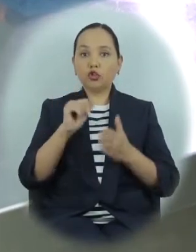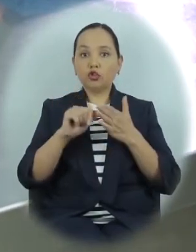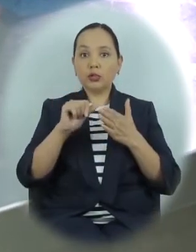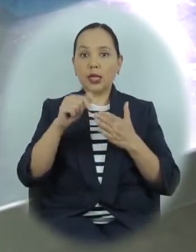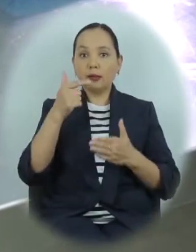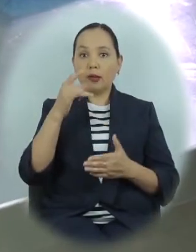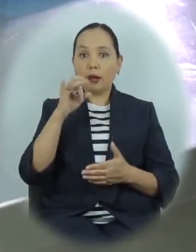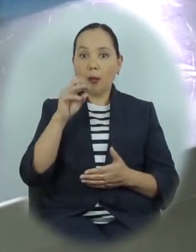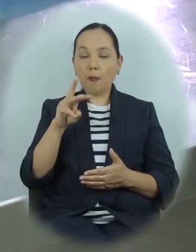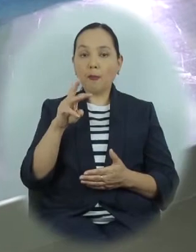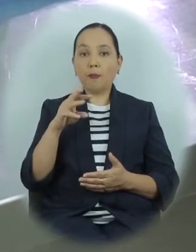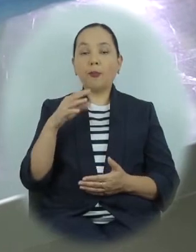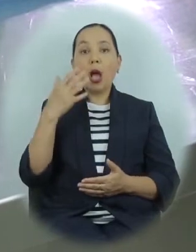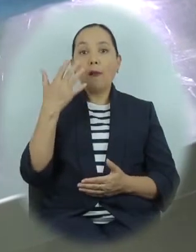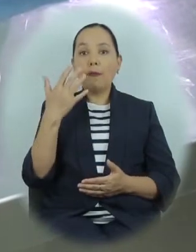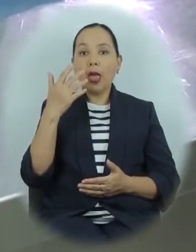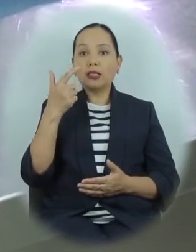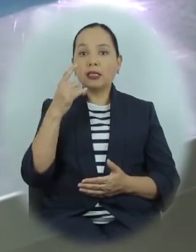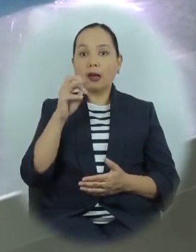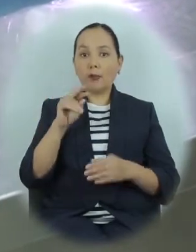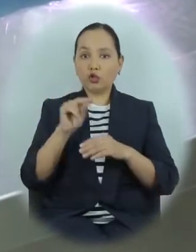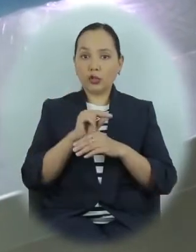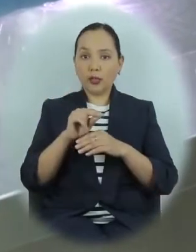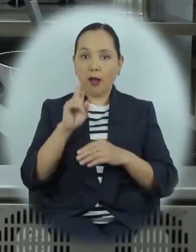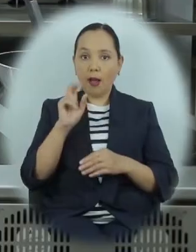60 грамм и 5 грамм чеснока.